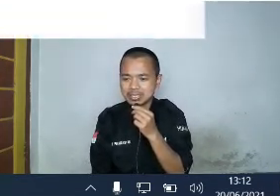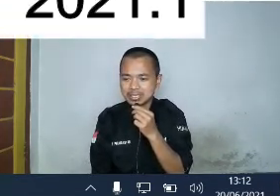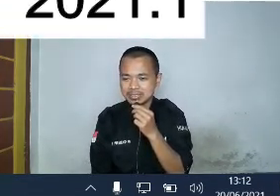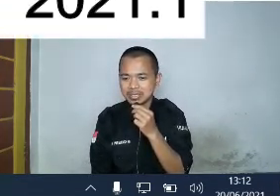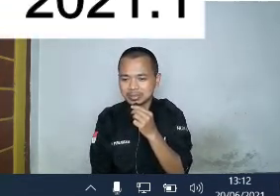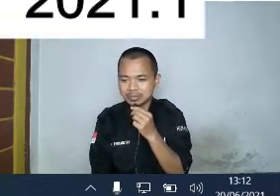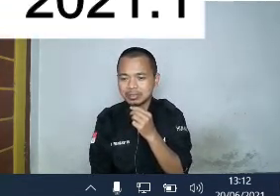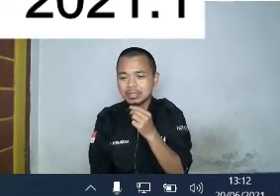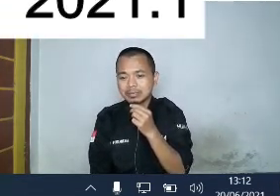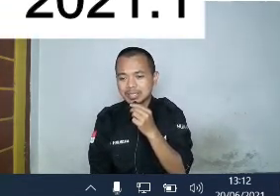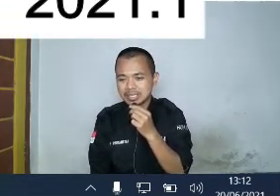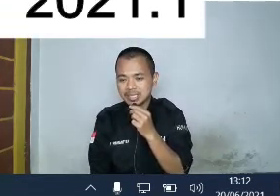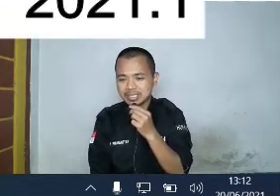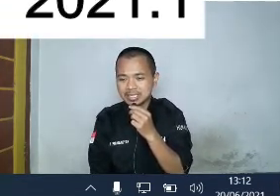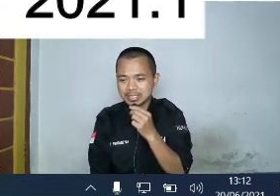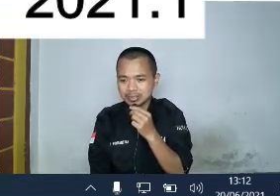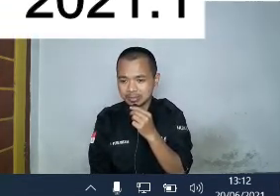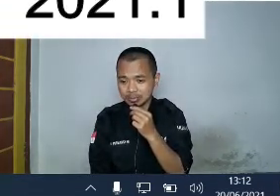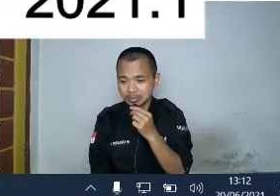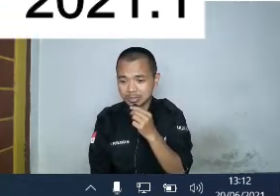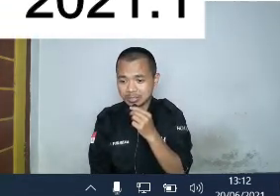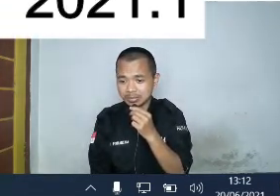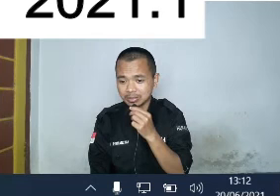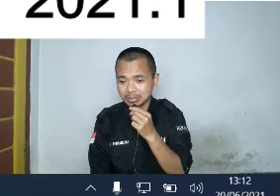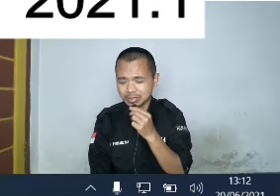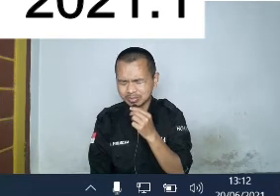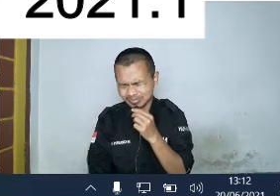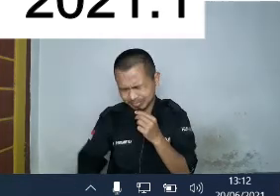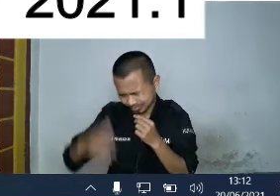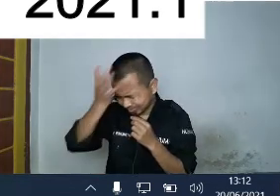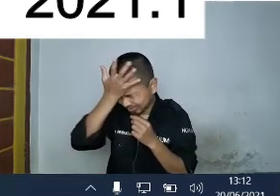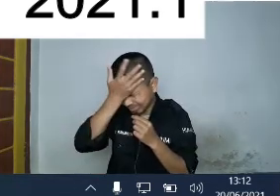Komunikasi S1 masa registrasi 2002